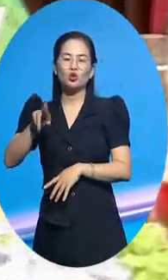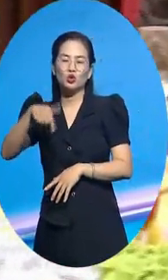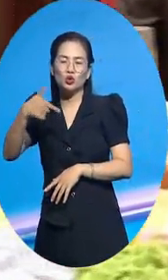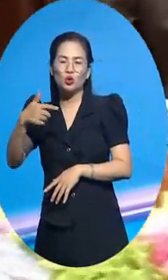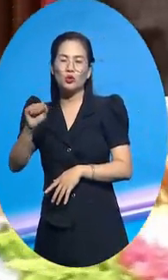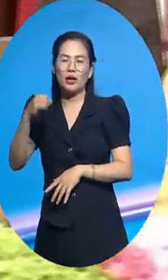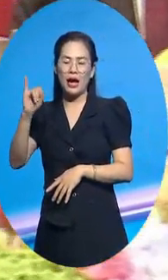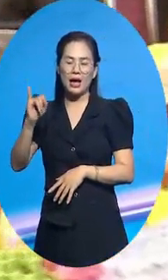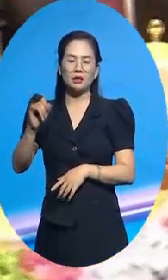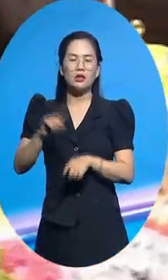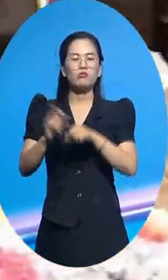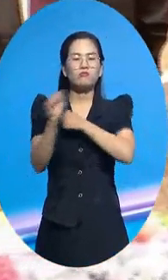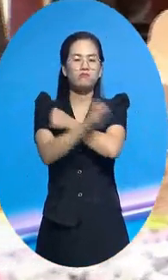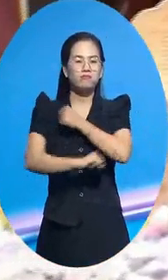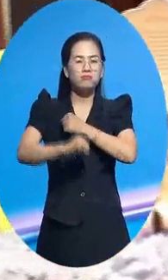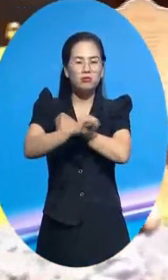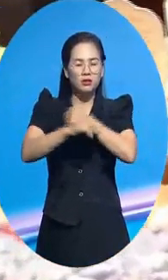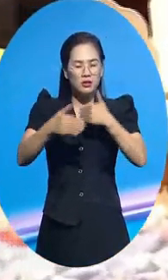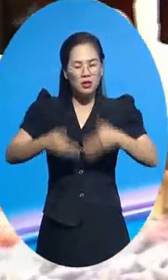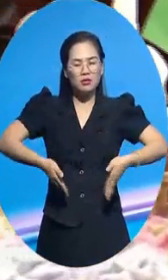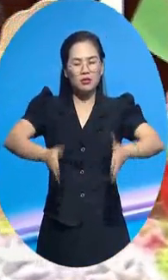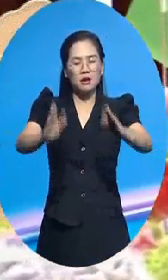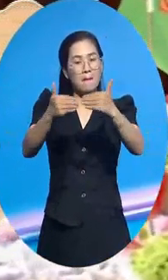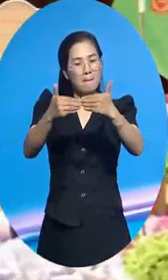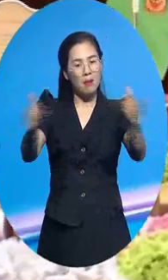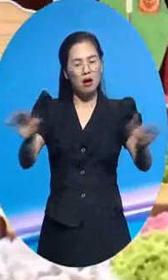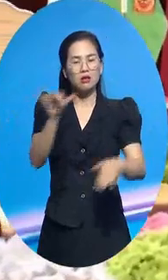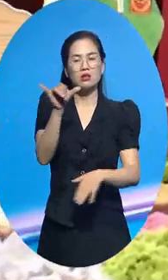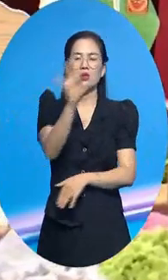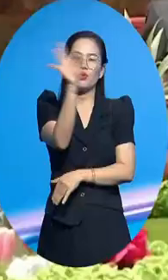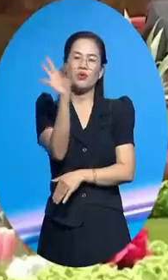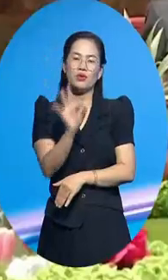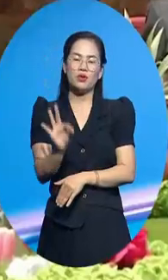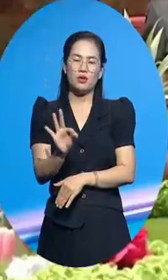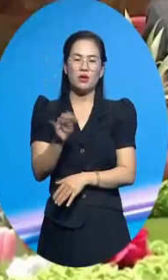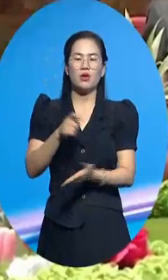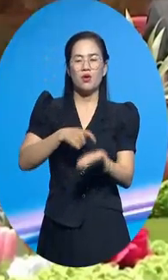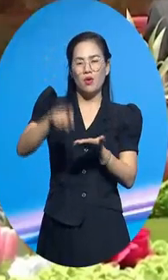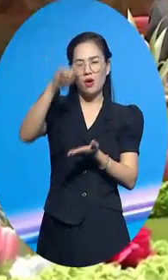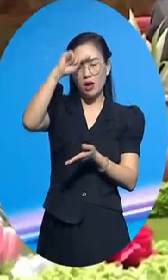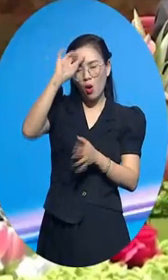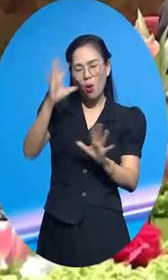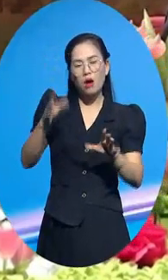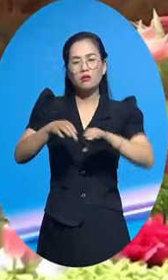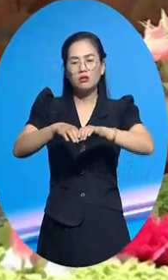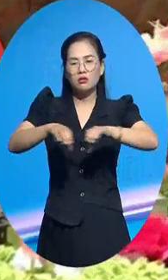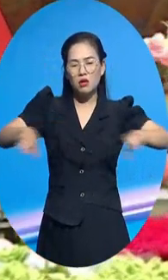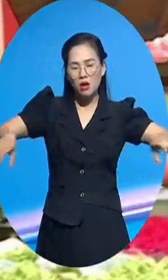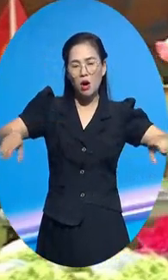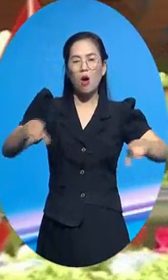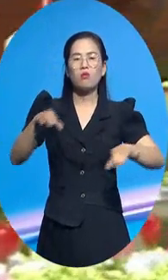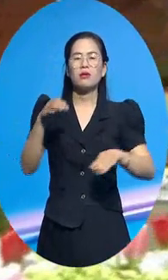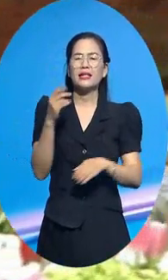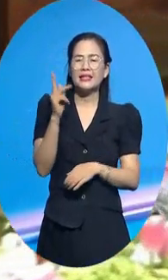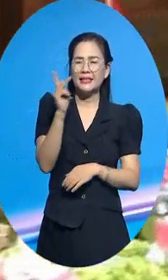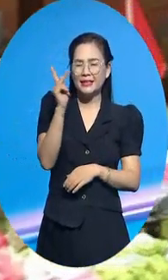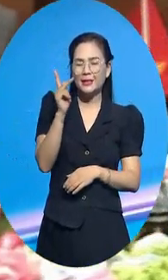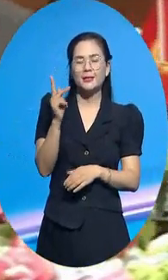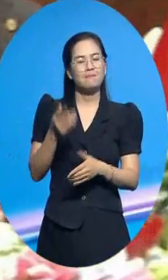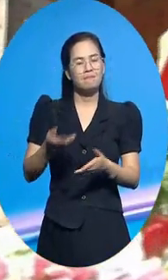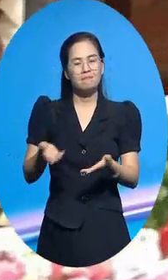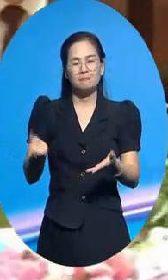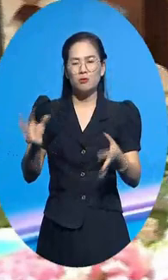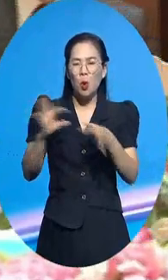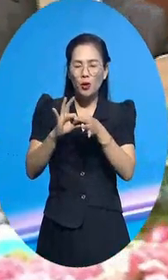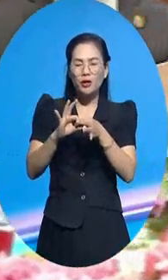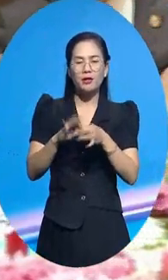với Kyrgyzstan và Uzbekistan trị giá 6 tỷ đô la và mở rộng đường ống dẫn khí từ Trung Á tới Trung Quốc. Đây là lần đầu